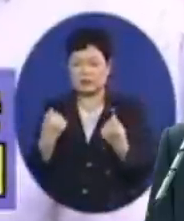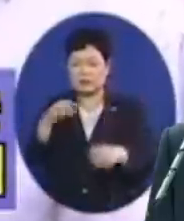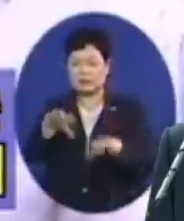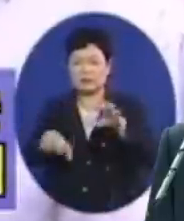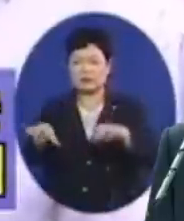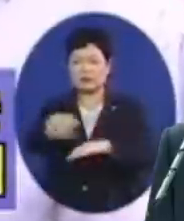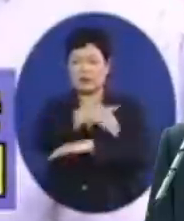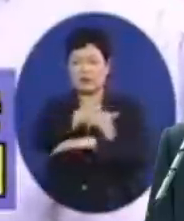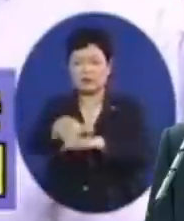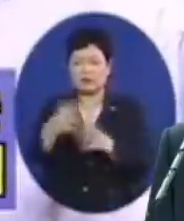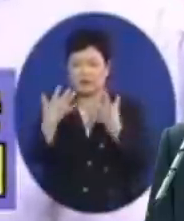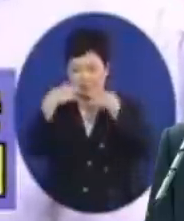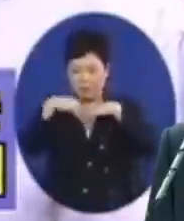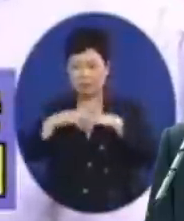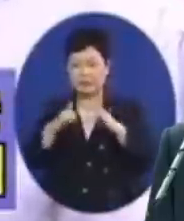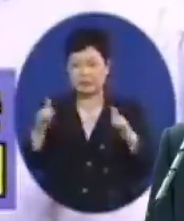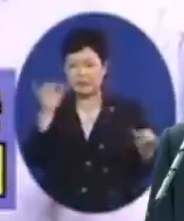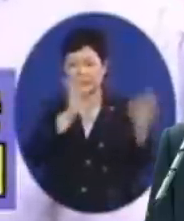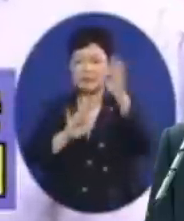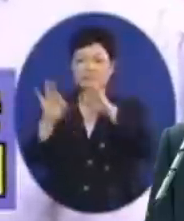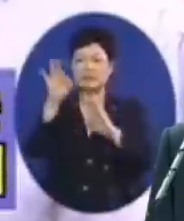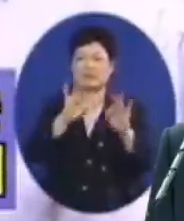우는 사자같이 두루다니며